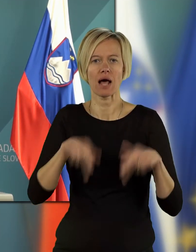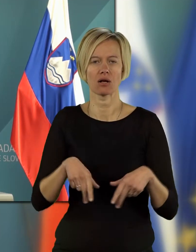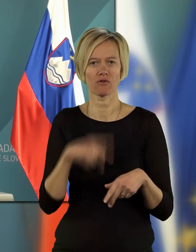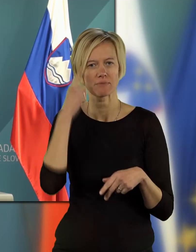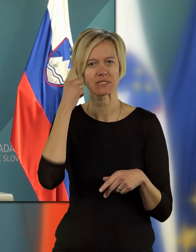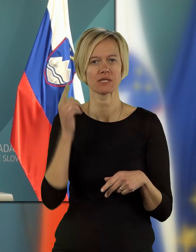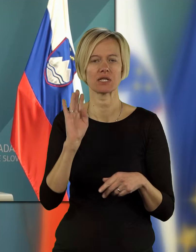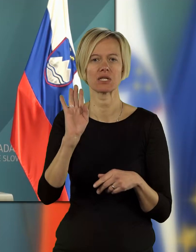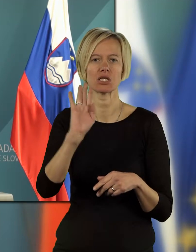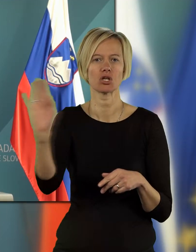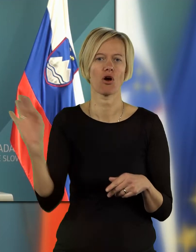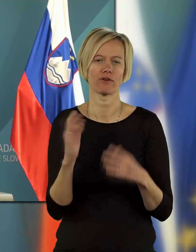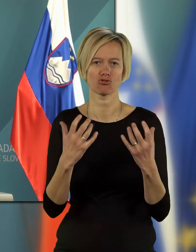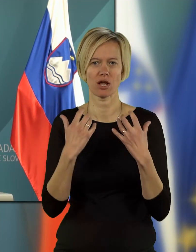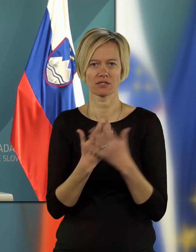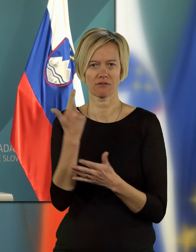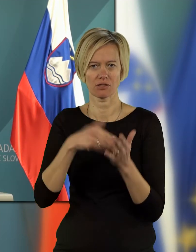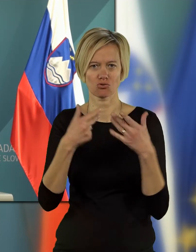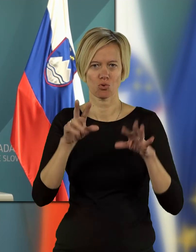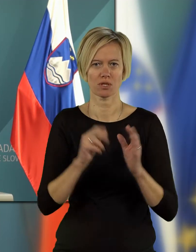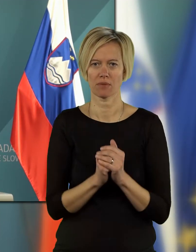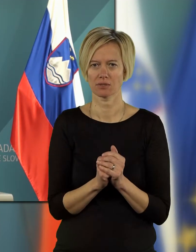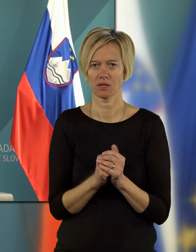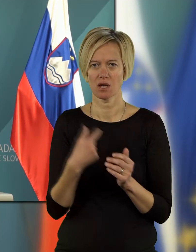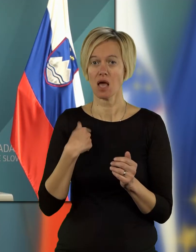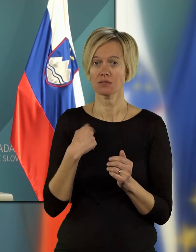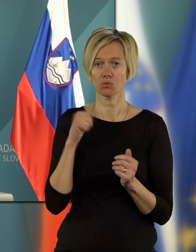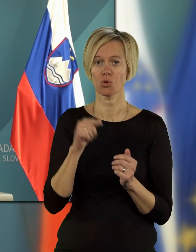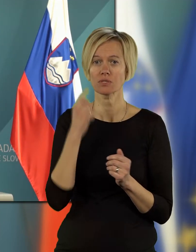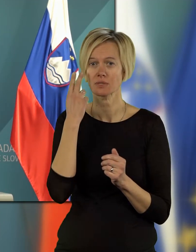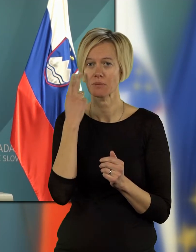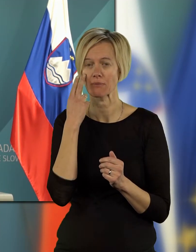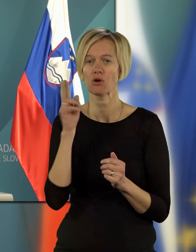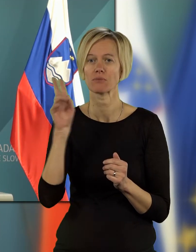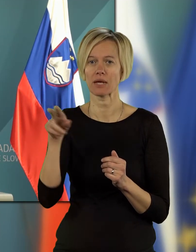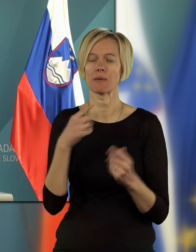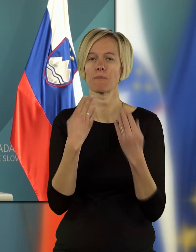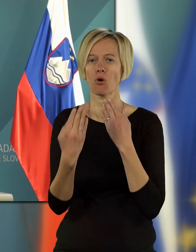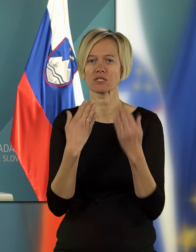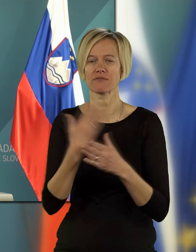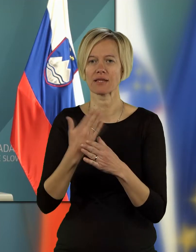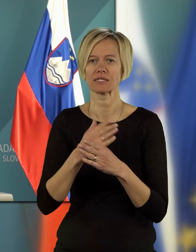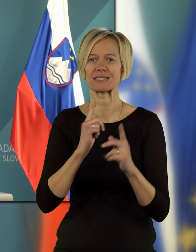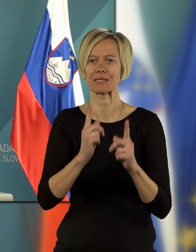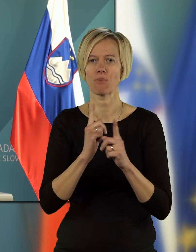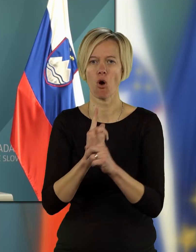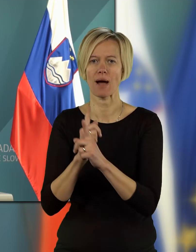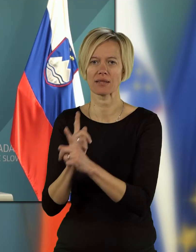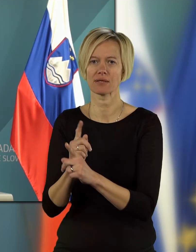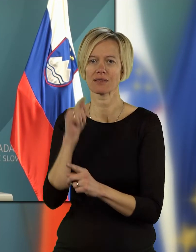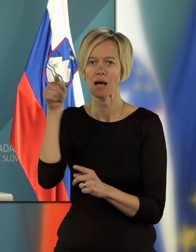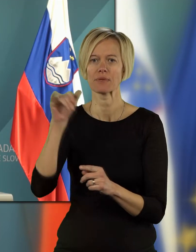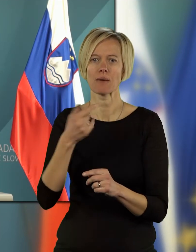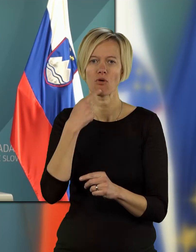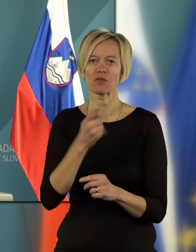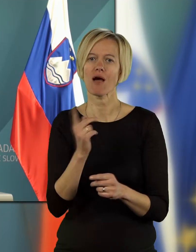zdijo vse te njihove želje za 2018? Ja, to sem spremljal, ker so imeli posvet z diplomati in tam je povedal,